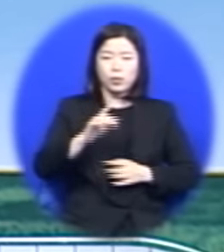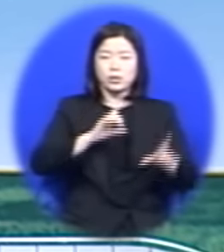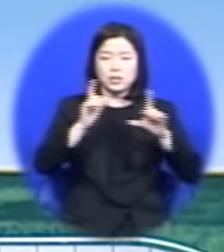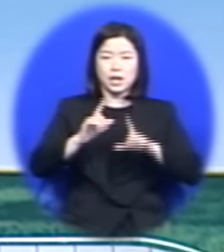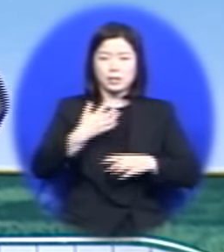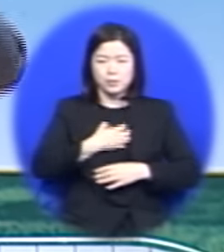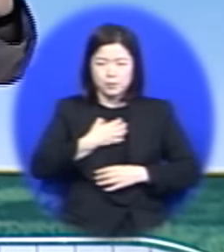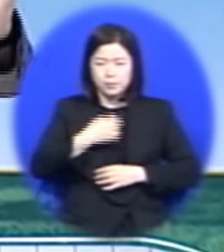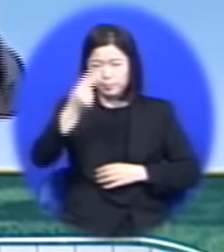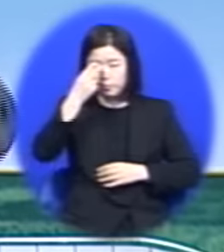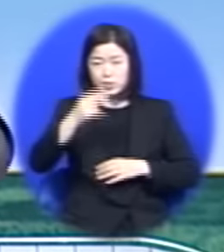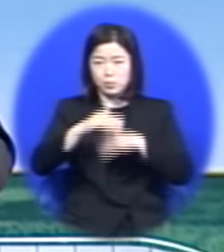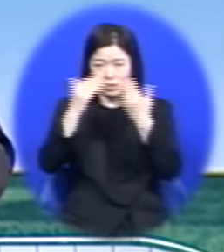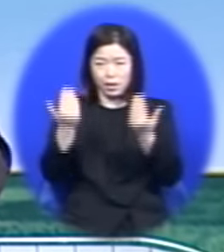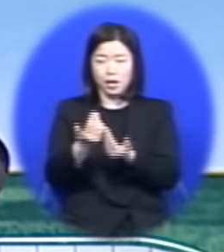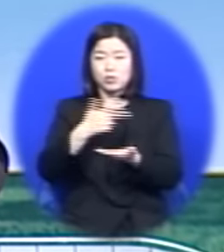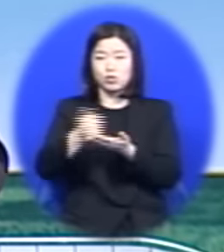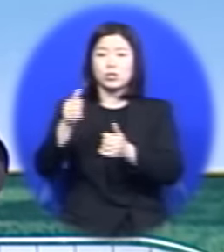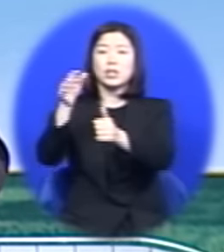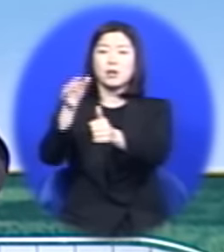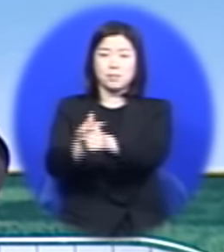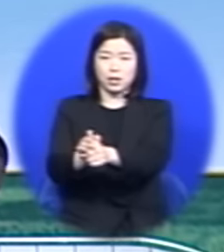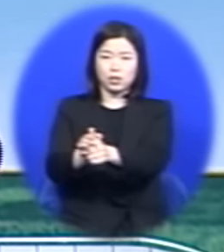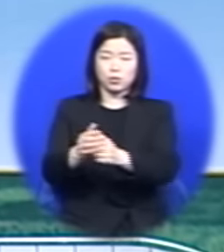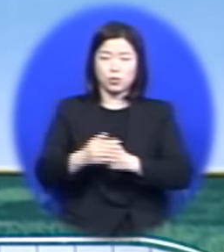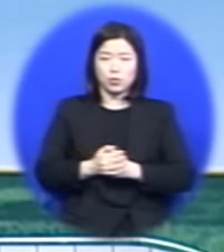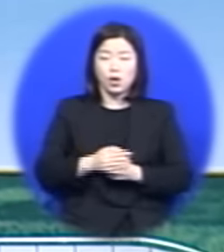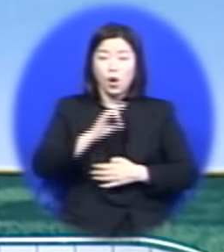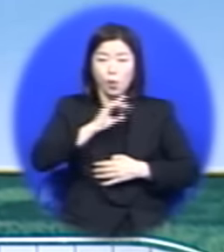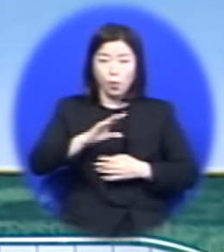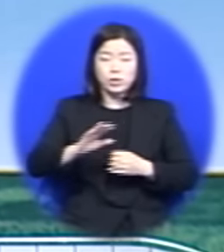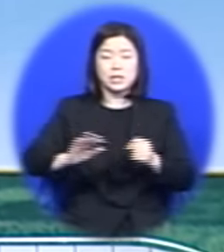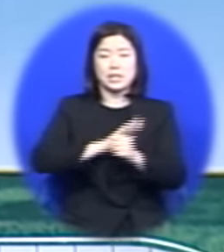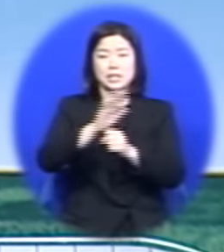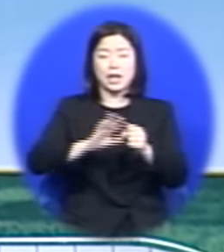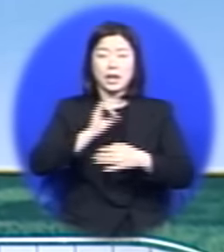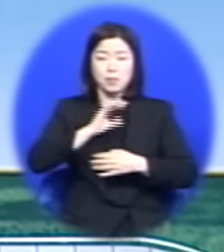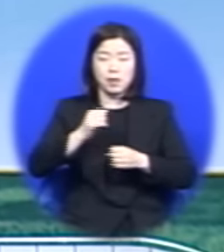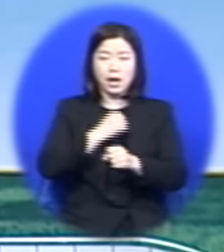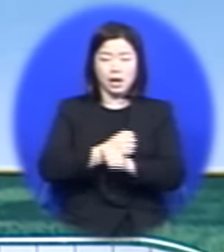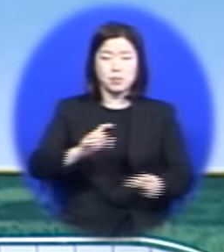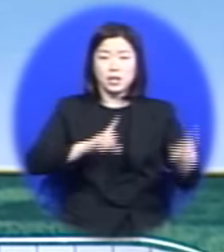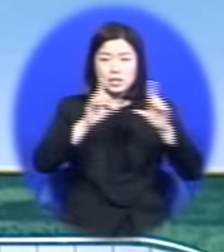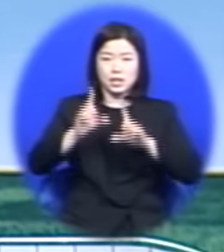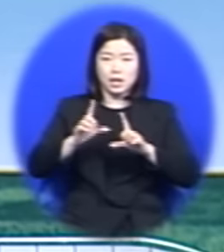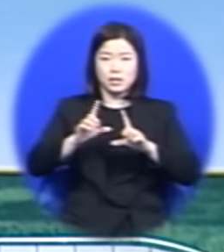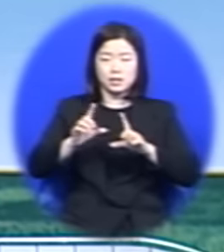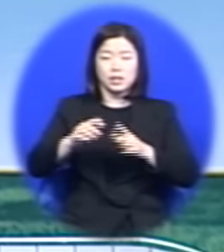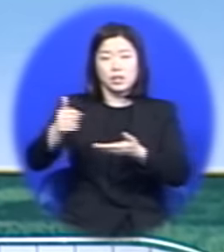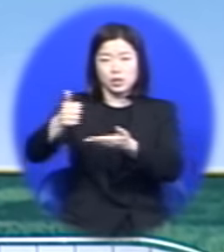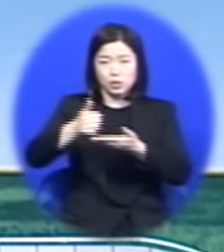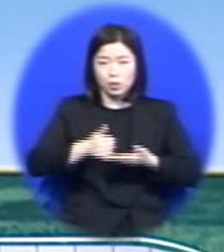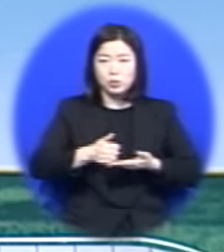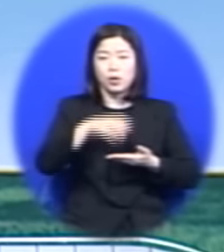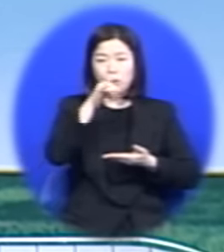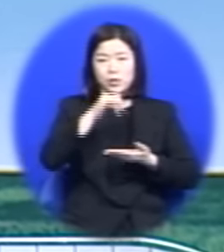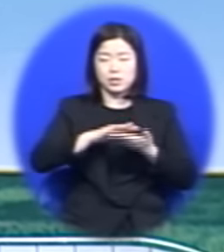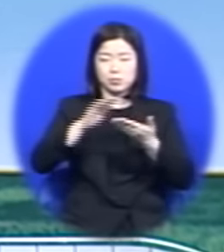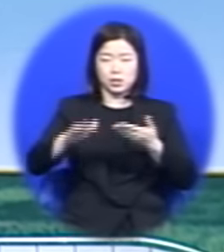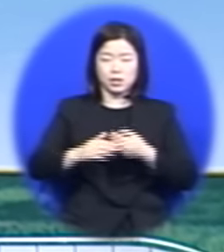근심은 다 주님께 맡기고 오직 사랑만 하며 사는 삶으로 여러분을 초청하는 거예요.